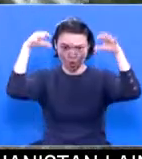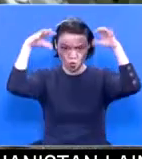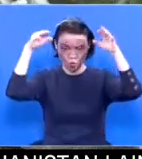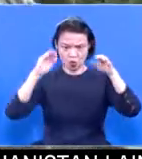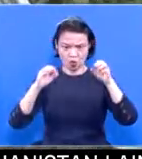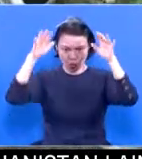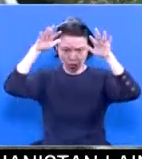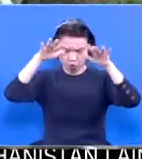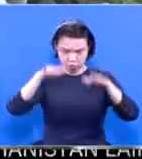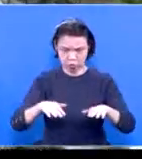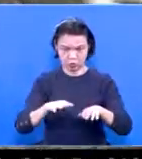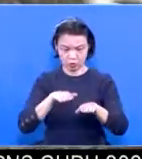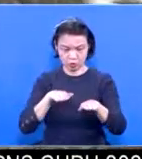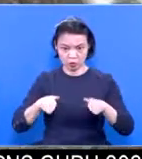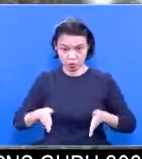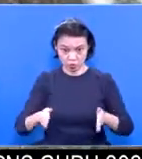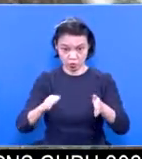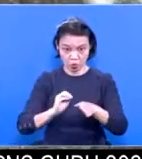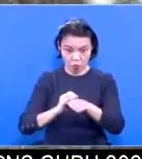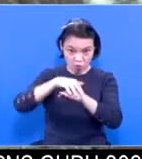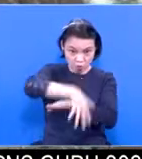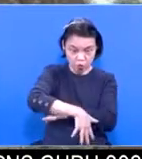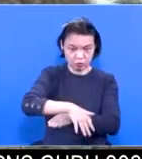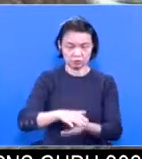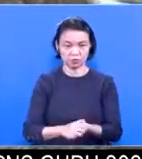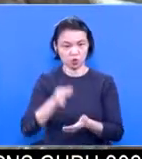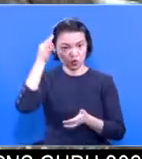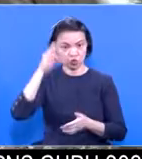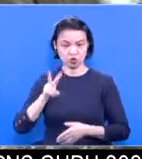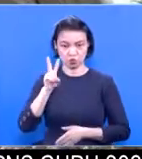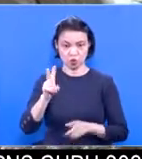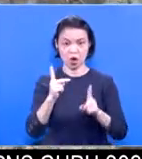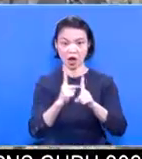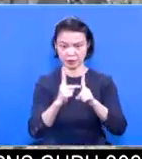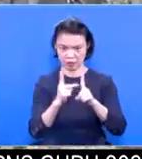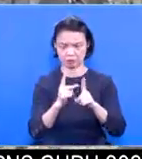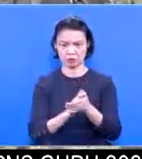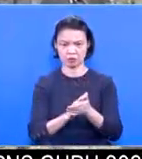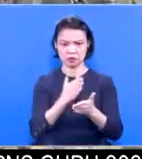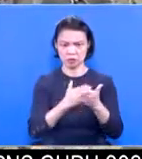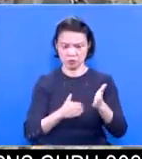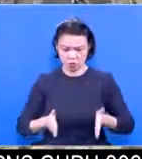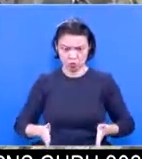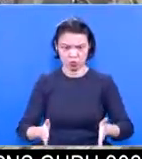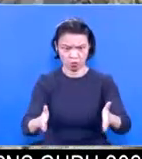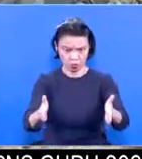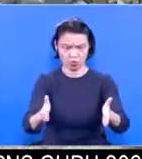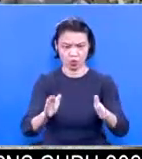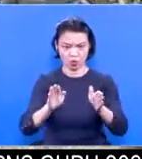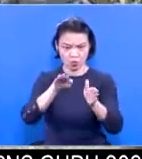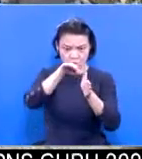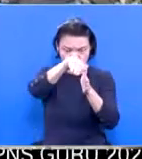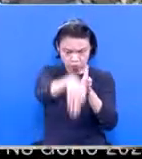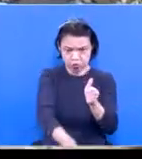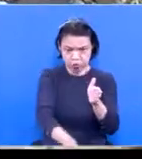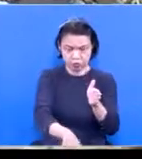beberapa titik. Salah satunya jalan lingkar nasional di Dusun 2 Kecamatan Harian. Sebagian material badan jalan yang amblas masuk ke dalam